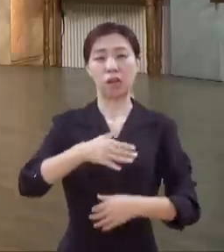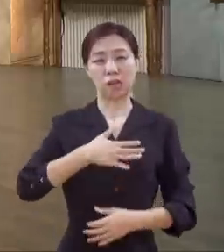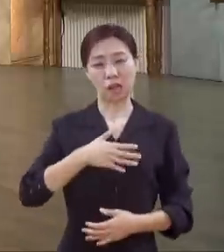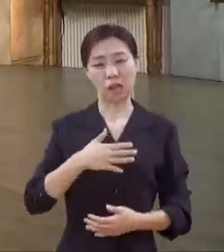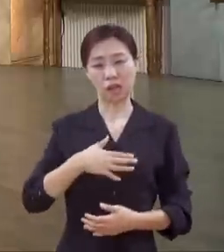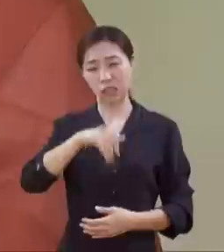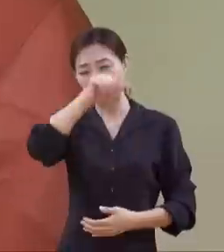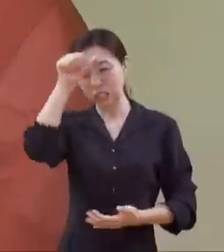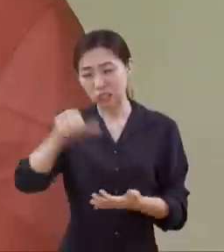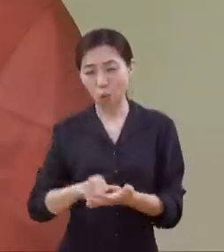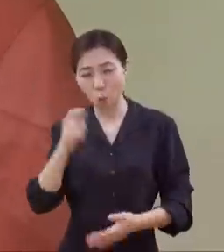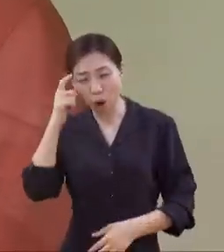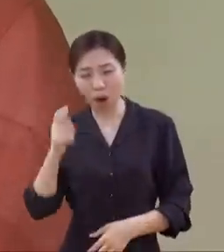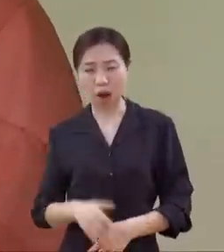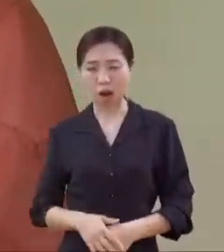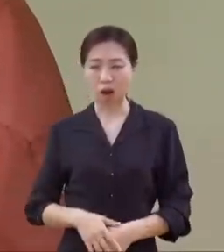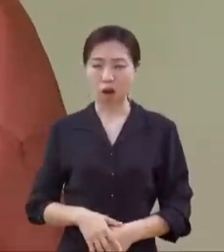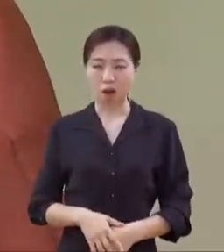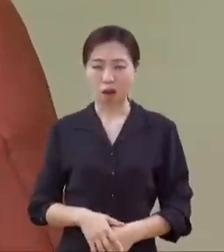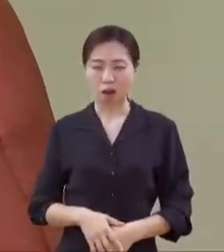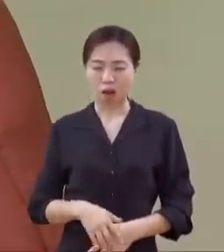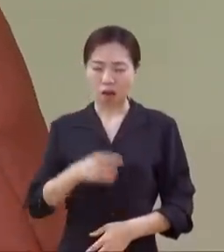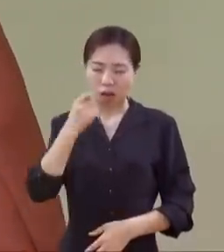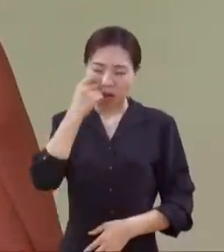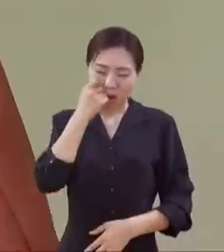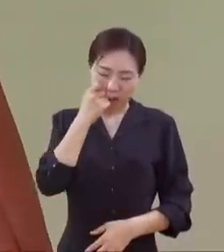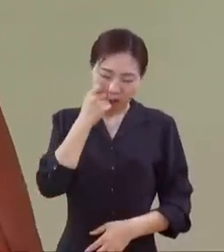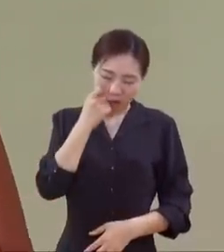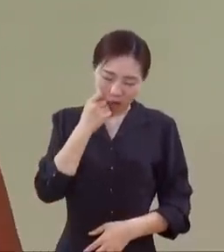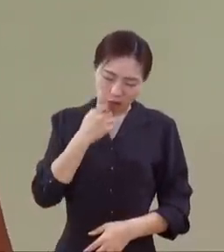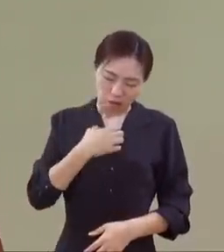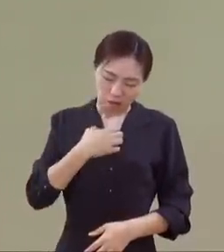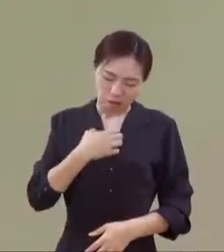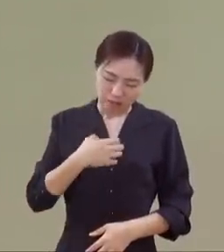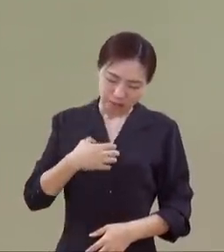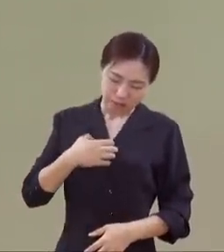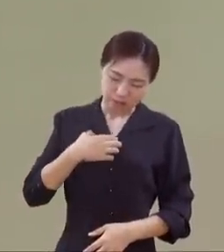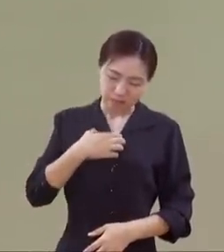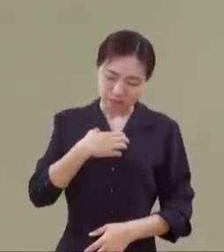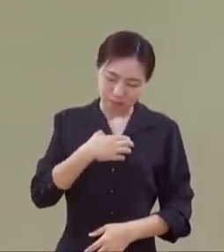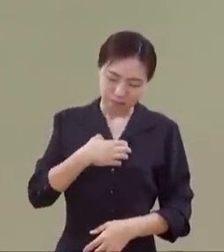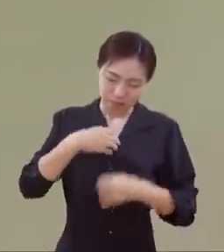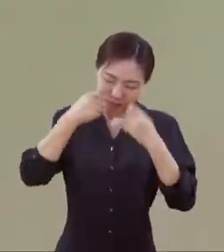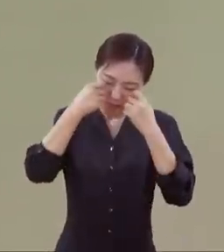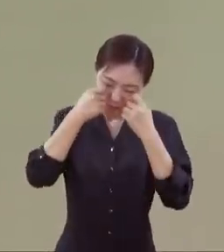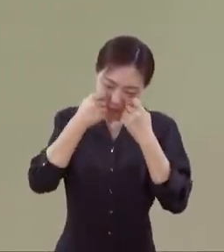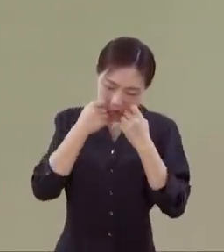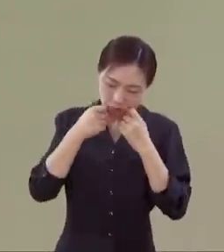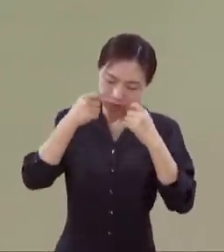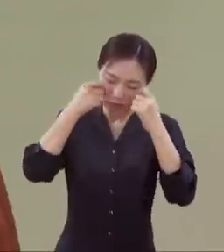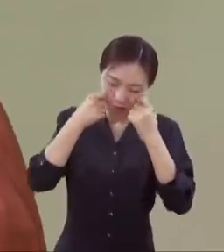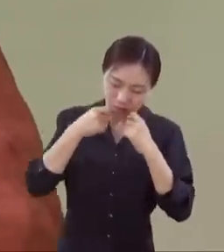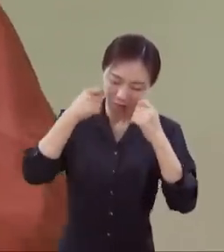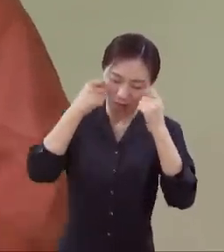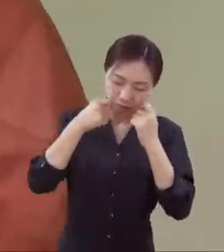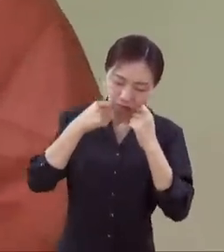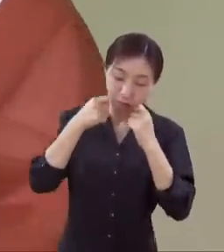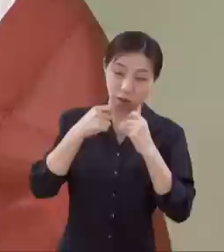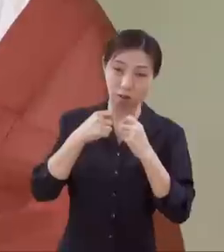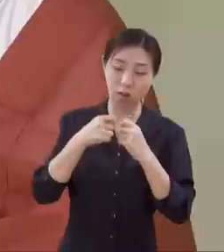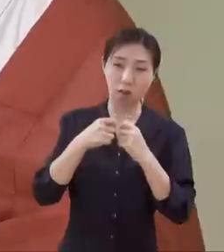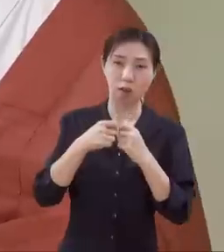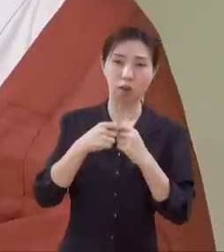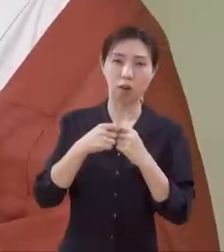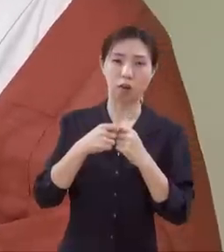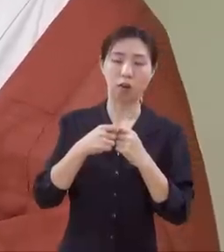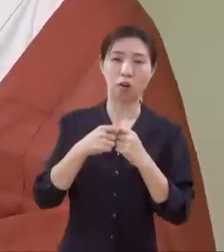이런가 그렇게 막 서러움이 일어나면서 그렇게 이제 눈물이 나더랍니다 그러면서 꾸준히 절에